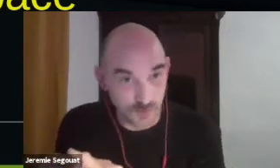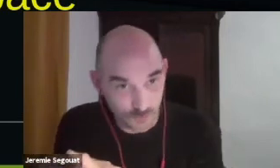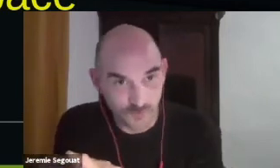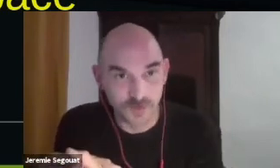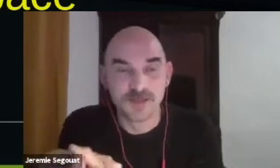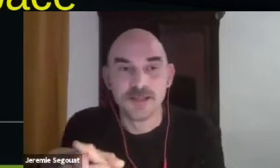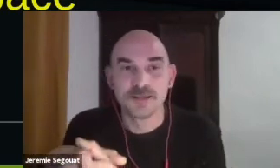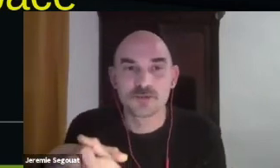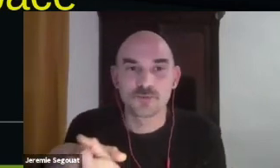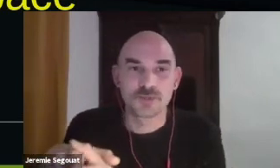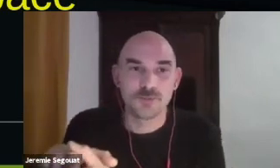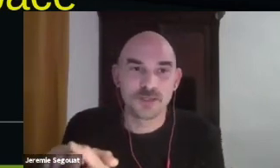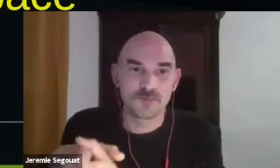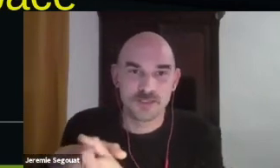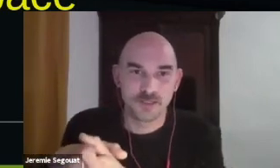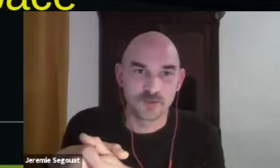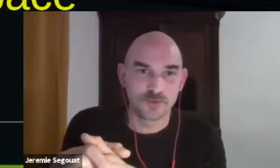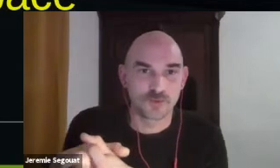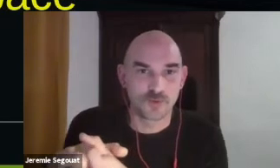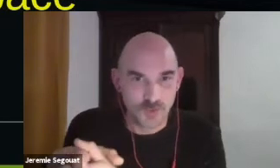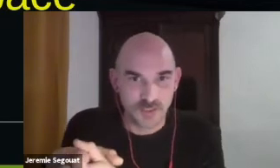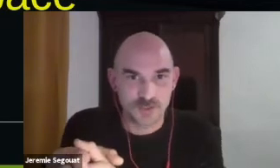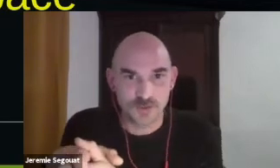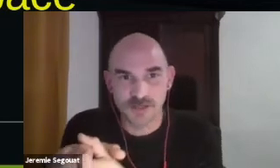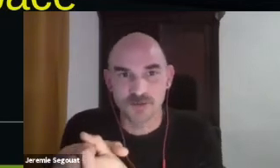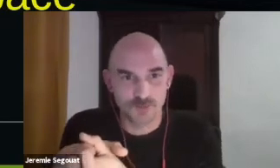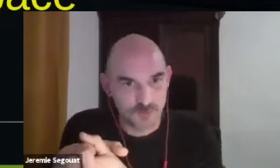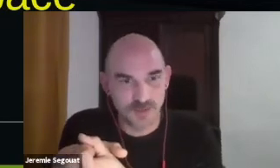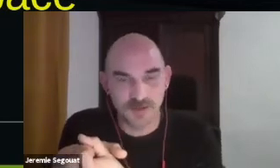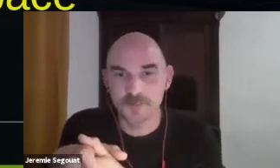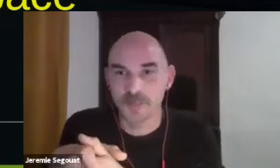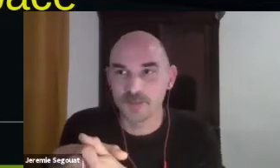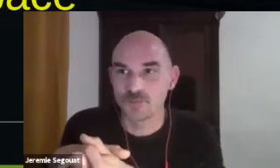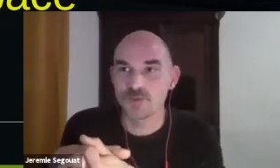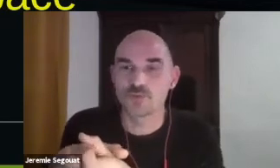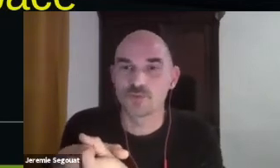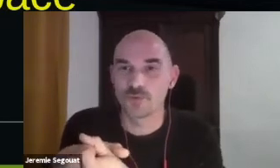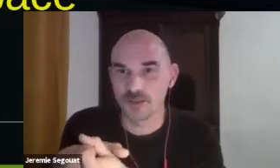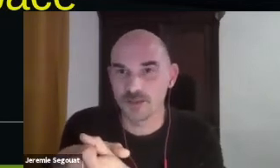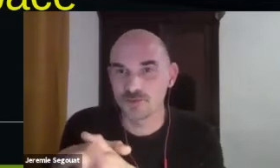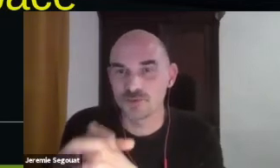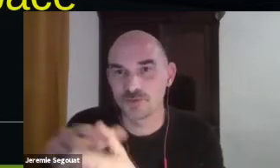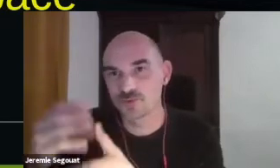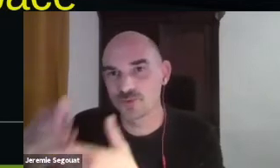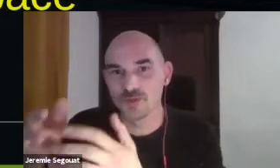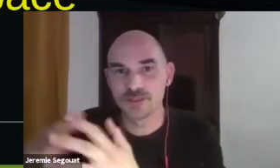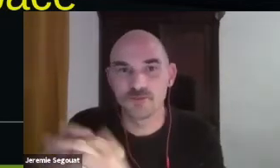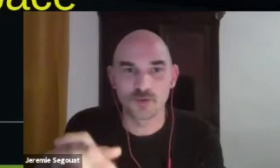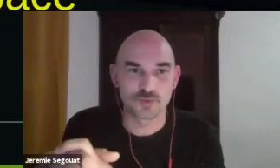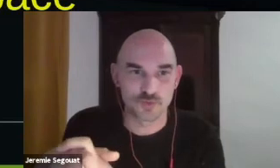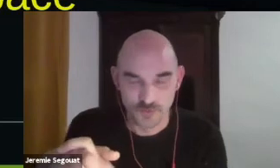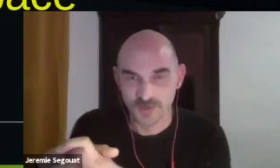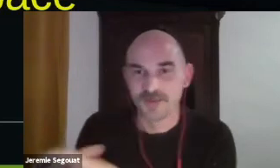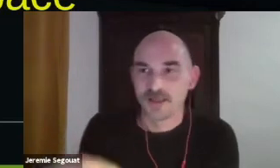'y vois qu'on y trouve qui sont aussi bien physiques que communicationnelle que sociétale et puis je conclurai justement sur les